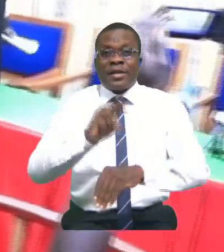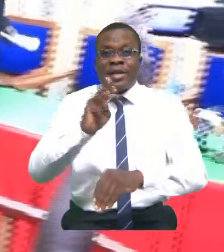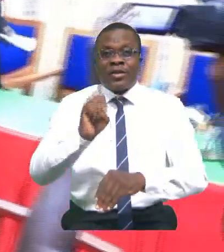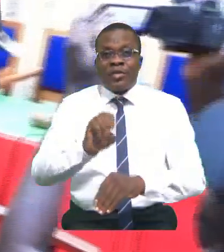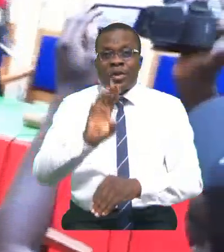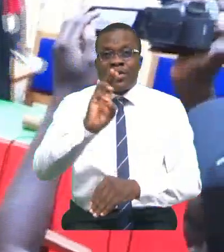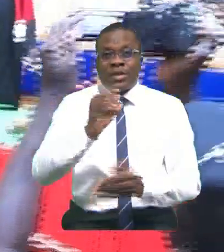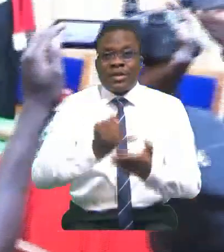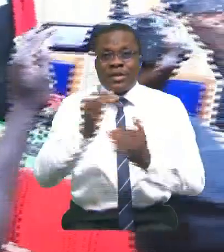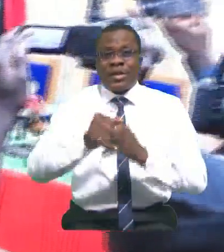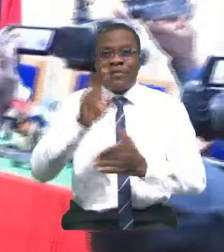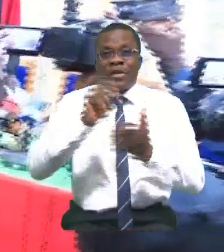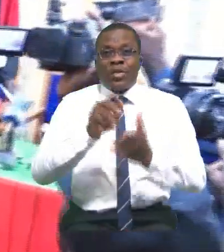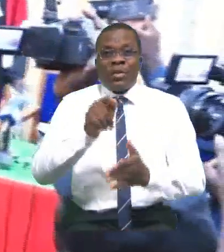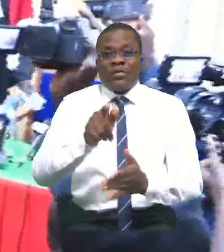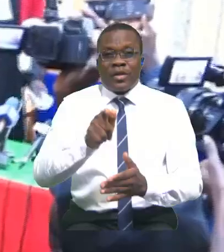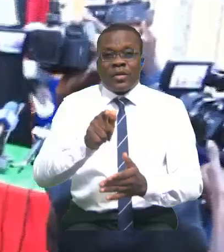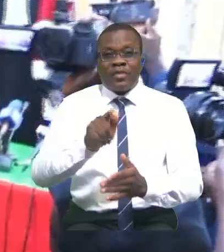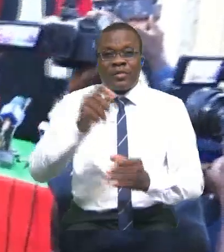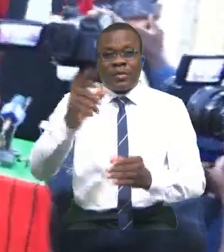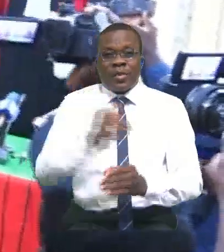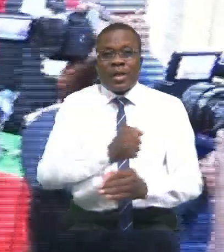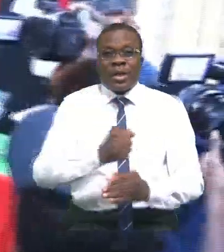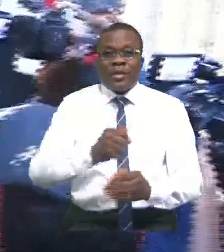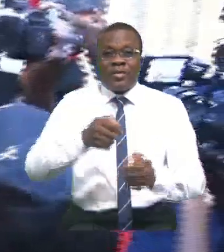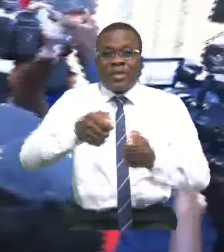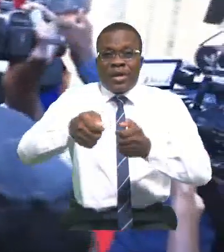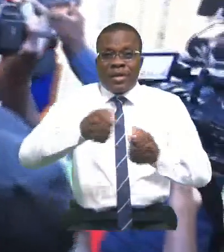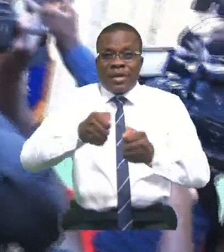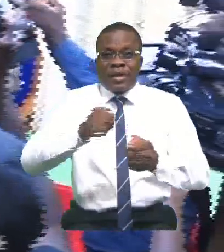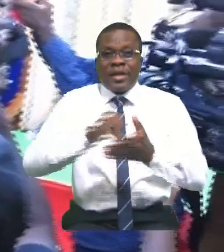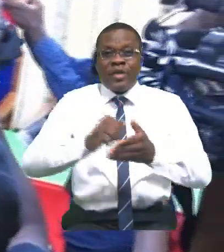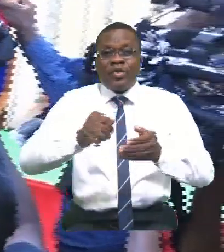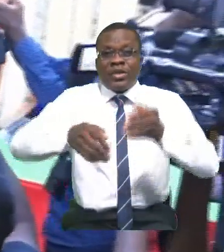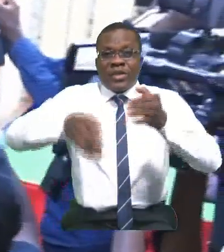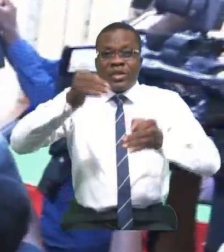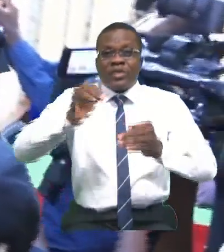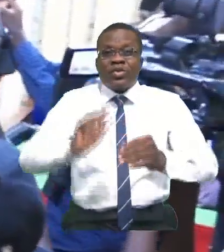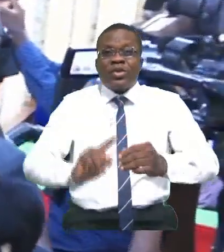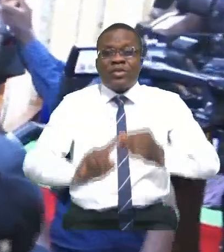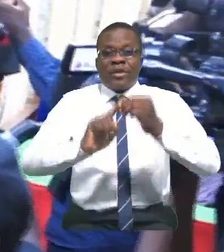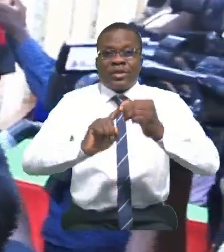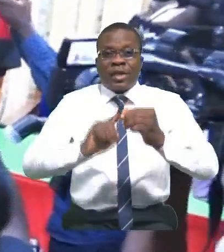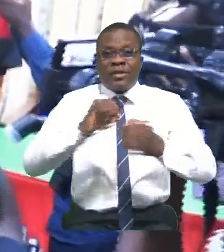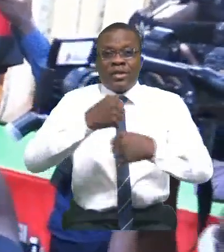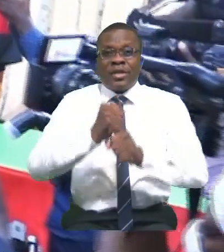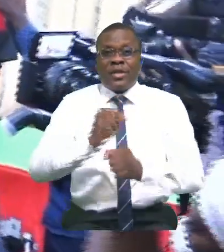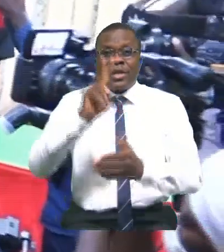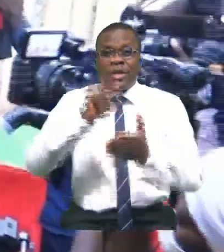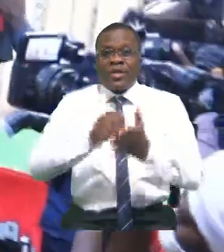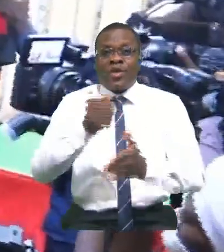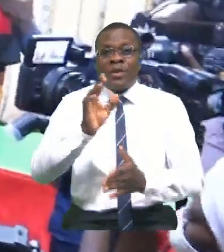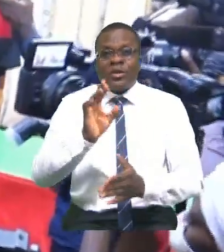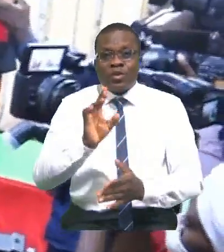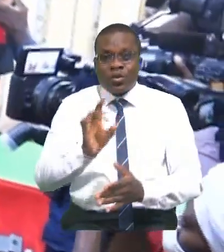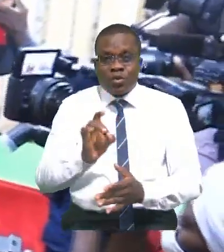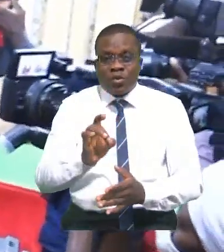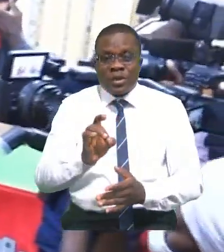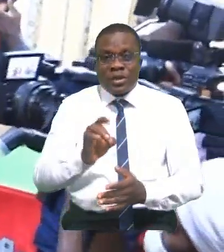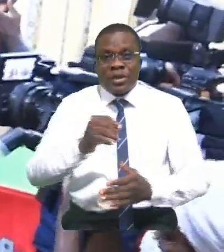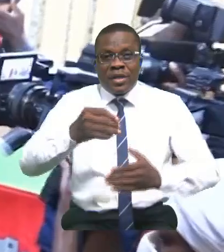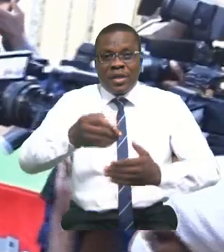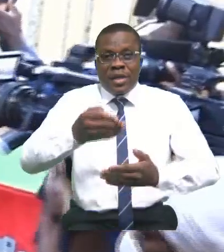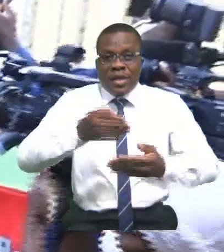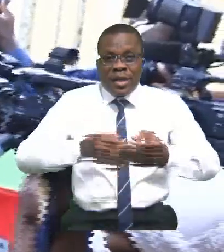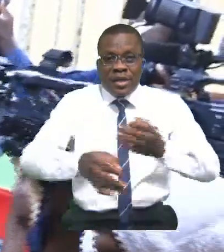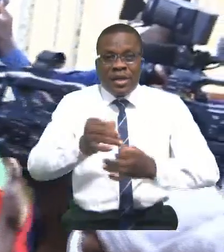janvier 2021 il prend les commandes de cette juridiction spéciale créé en 2018 et succède ainsi une